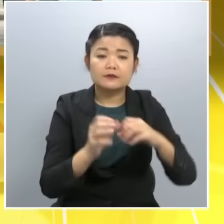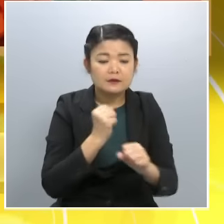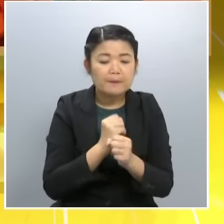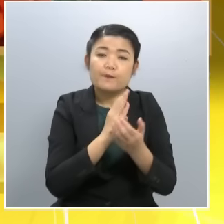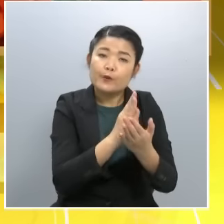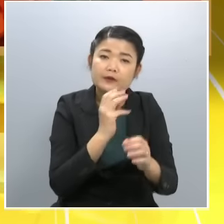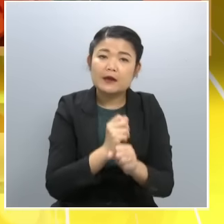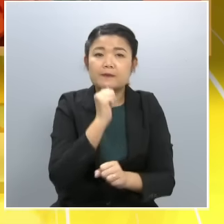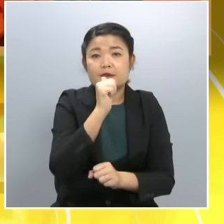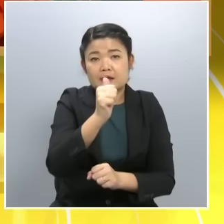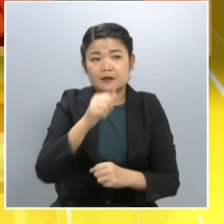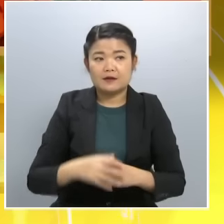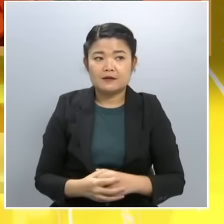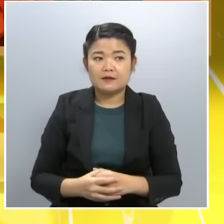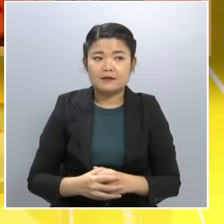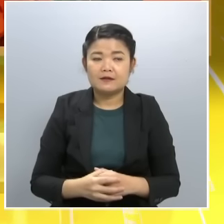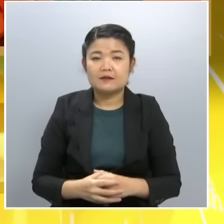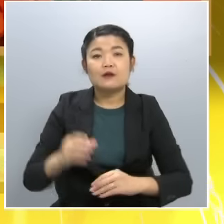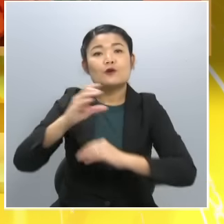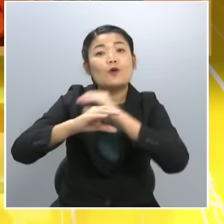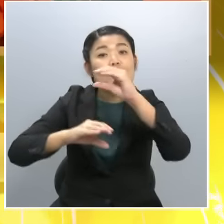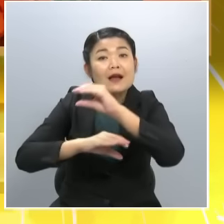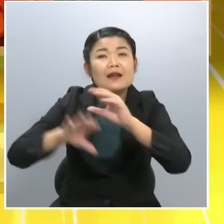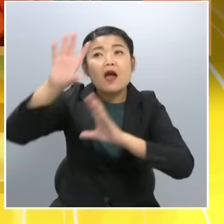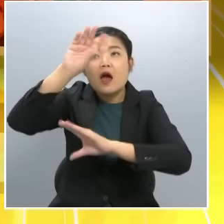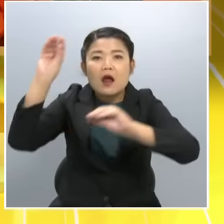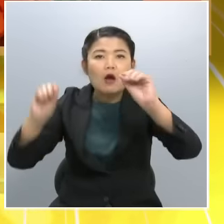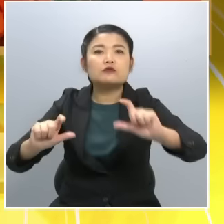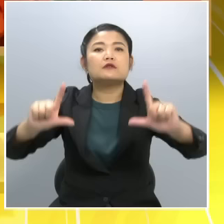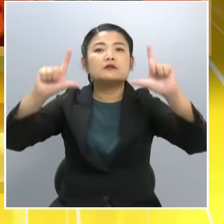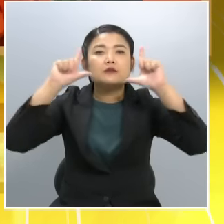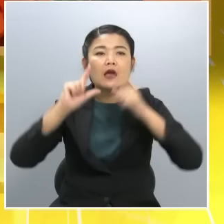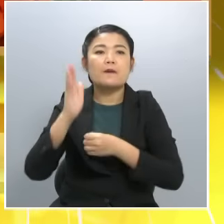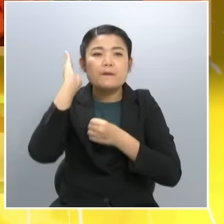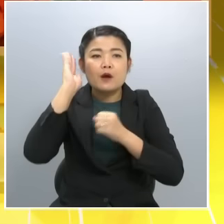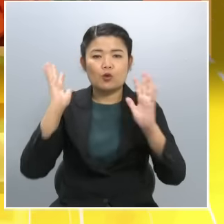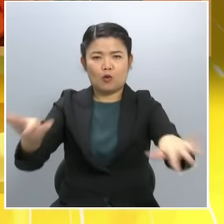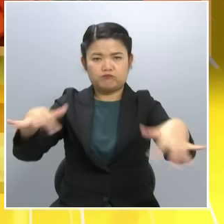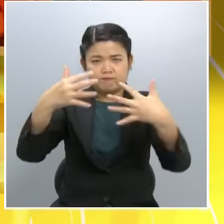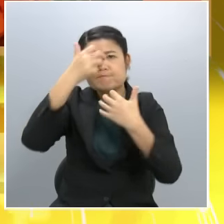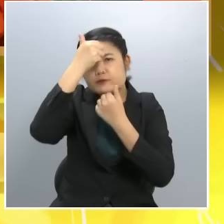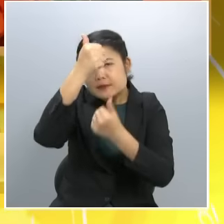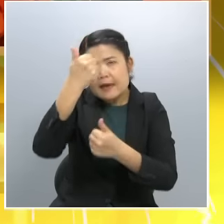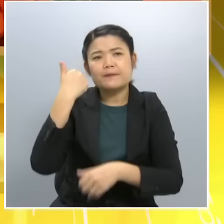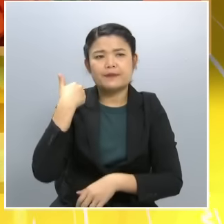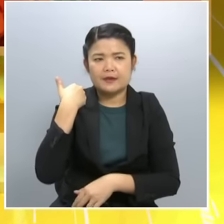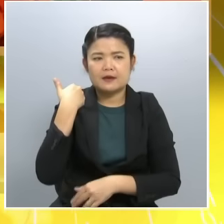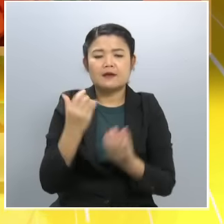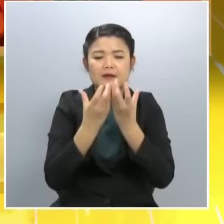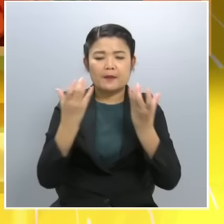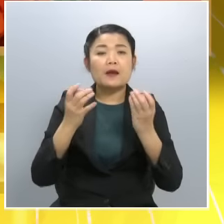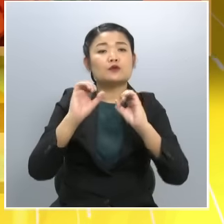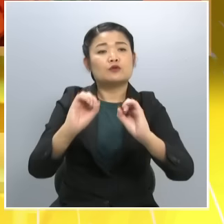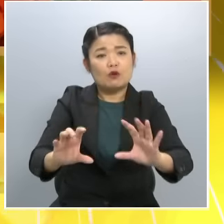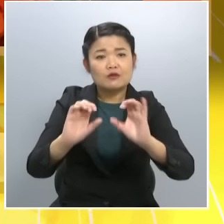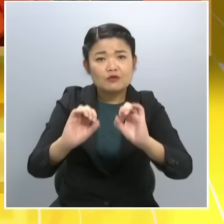เรียกว่าเป็นโครงการยืมแสงดาวมาสกาวแสงธรรมคุณพูดอะไรคนสใจคุณอยู่แล้วอ่ะครับคุณพูดธรรมะสิแล้วคนจะ